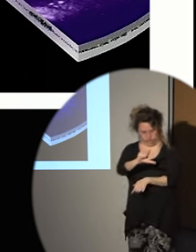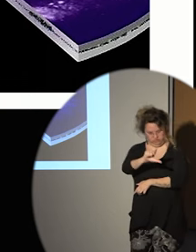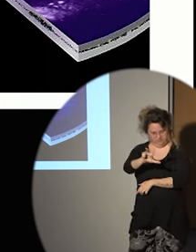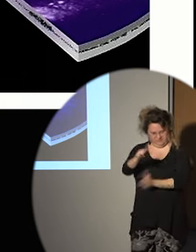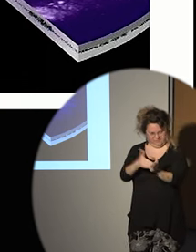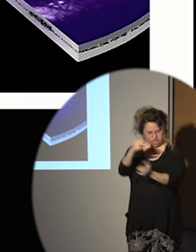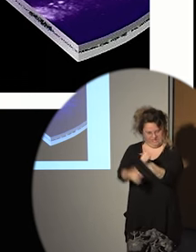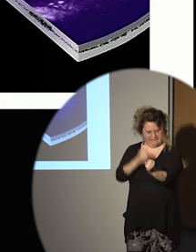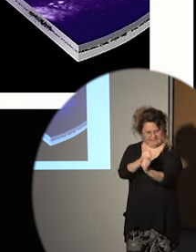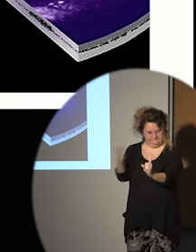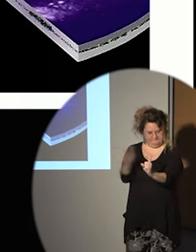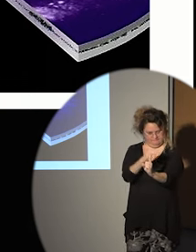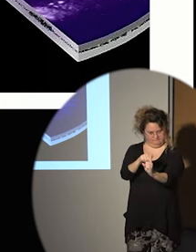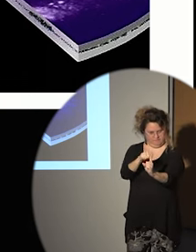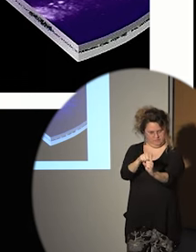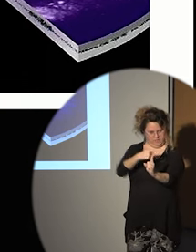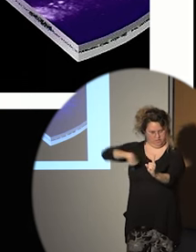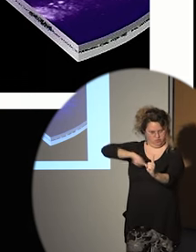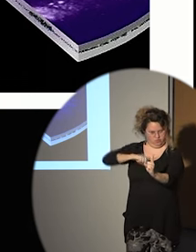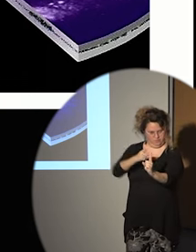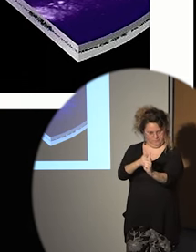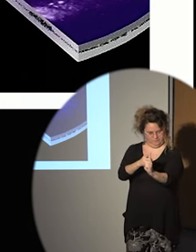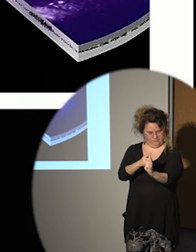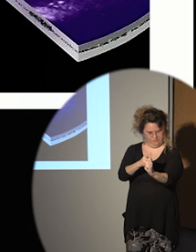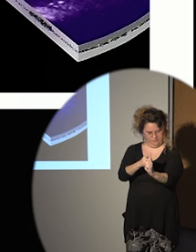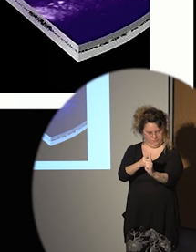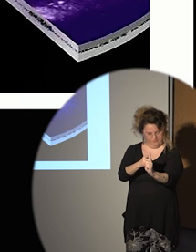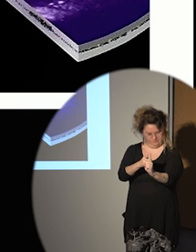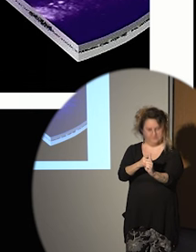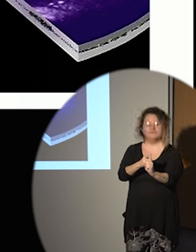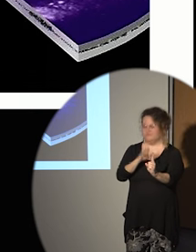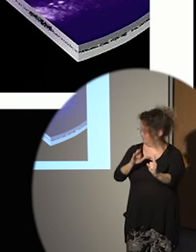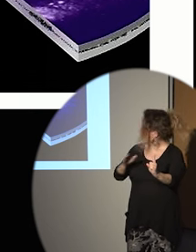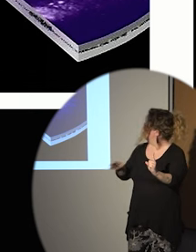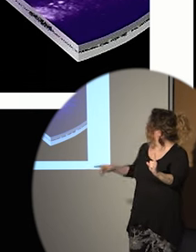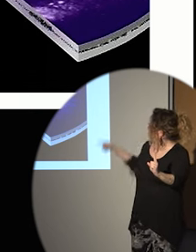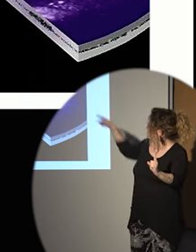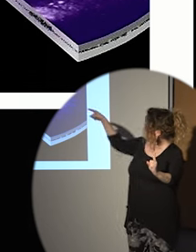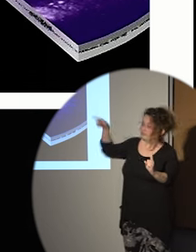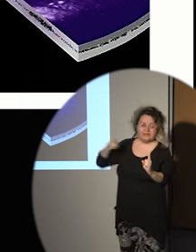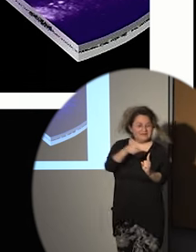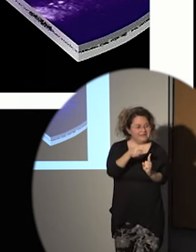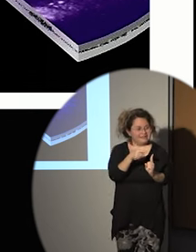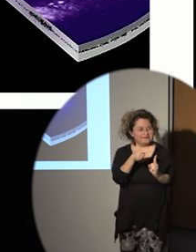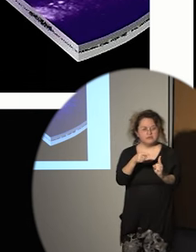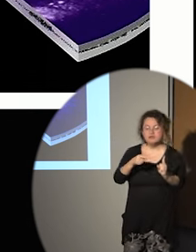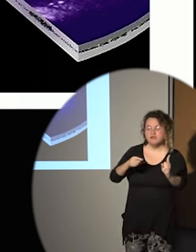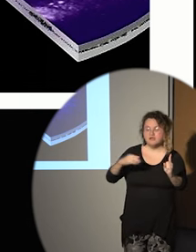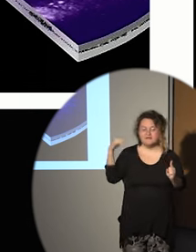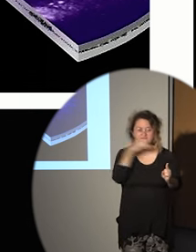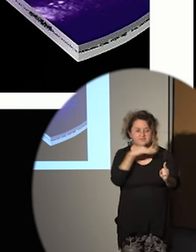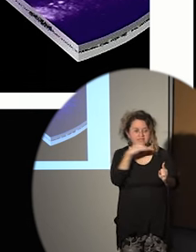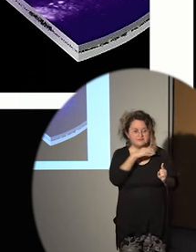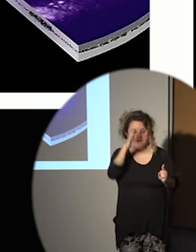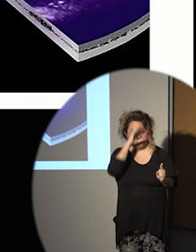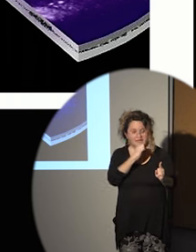Et les étoiles qui sont dans le disque, comme notre Soleil, elles n'ont pas des vitesses aléatoires. Elles ont essentiellement une seule